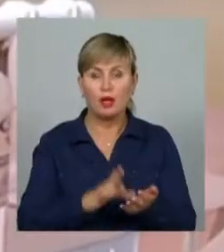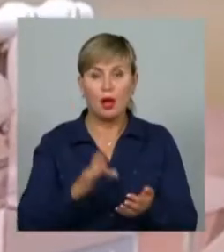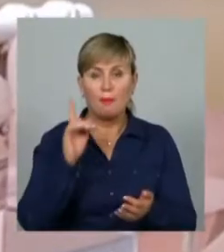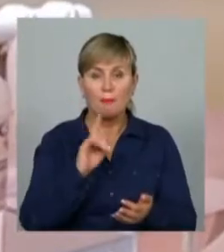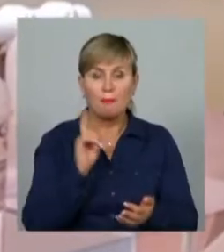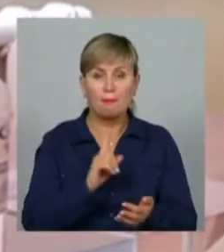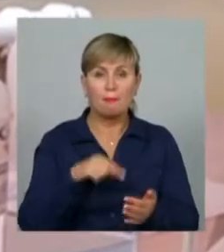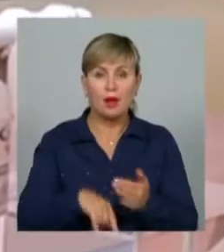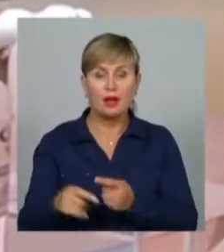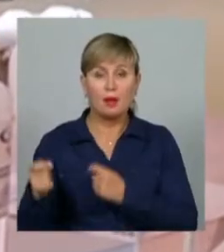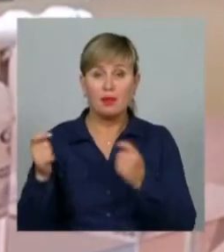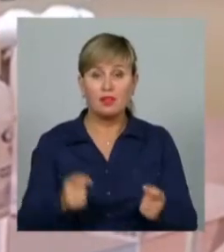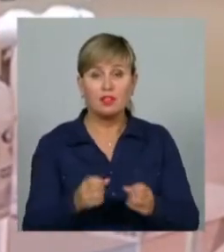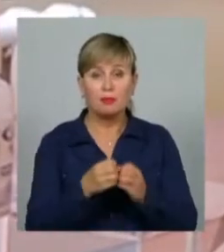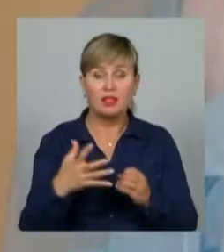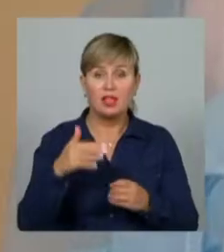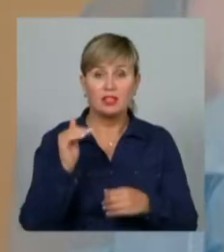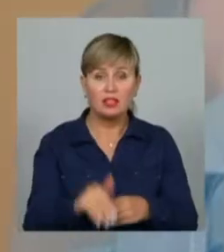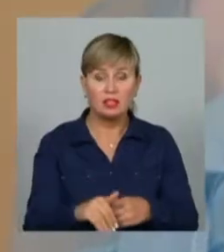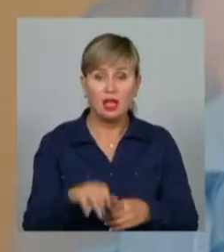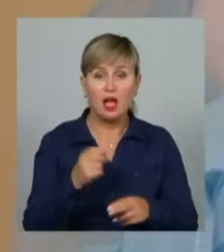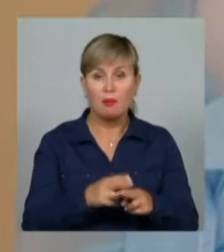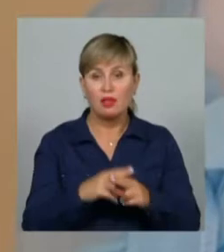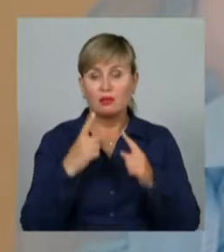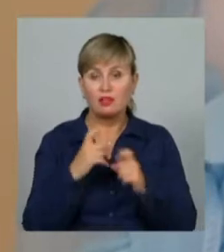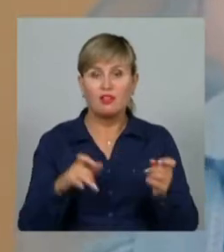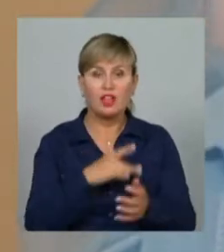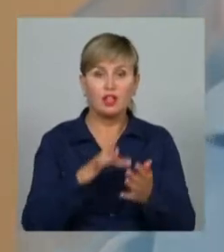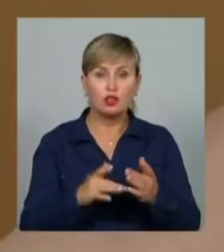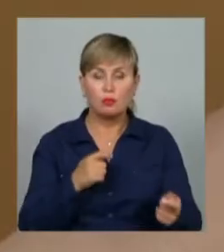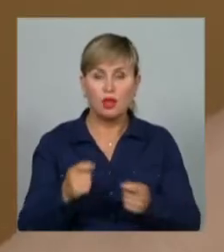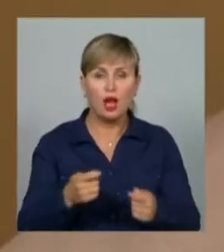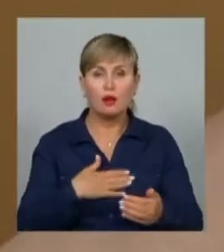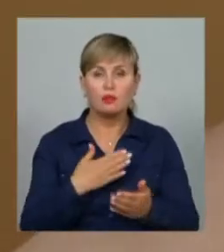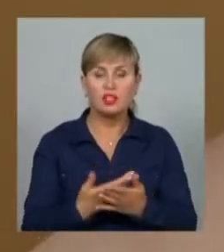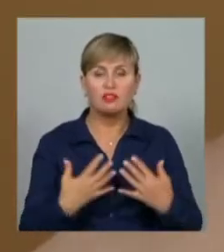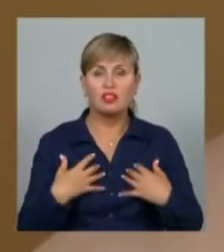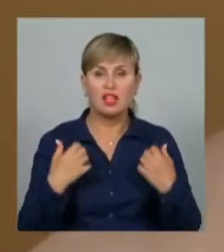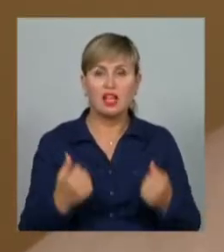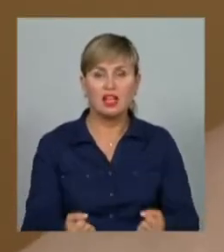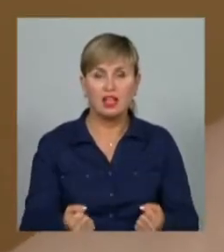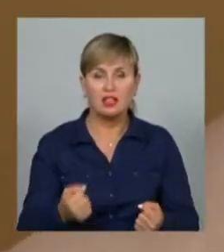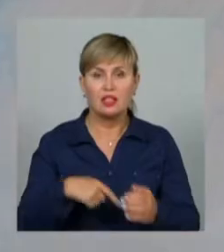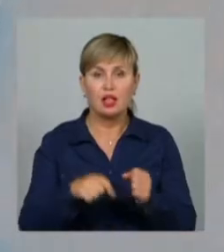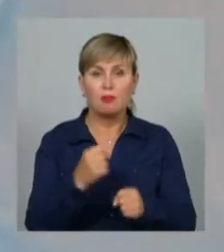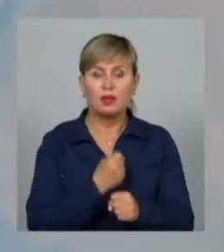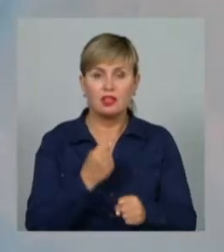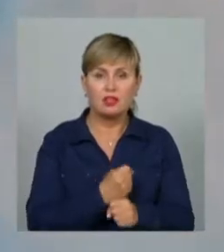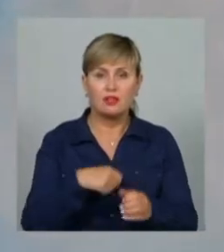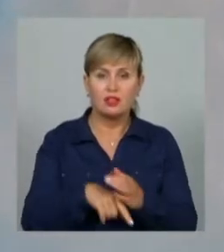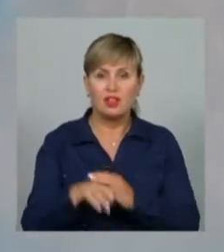в южную столицу доставили 15 тысяч доз. Об этом сообщили в городском управлении общественного здоровья. Хаятвакс производят на